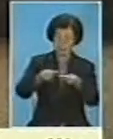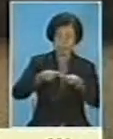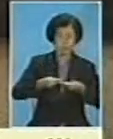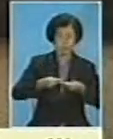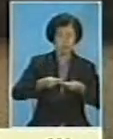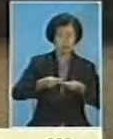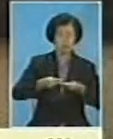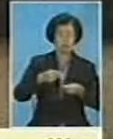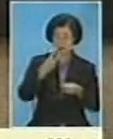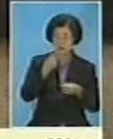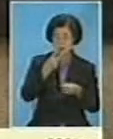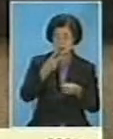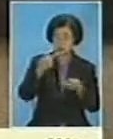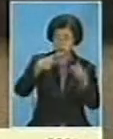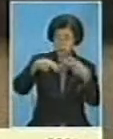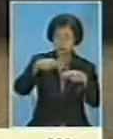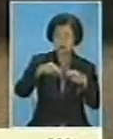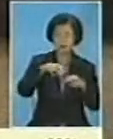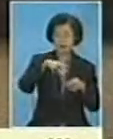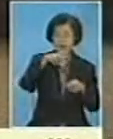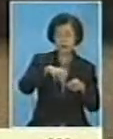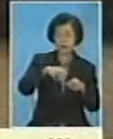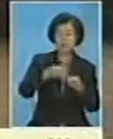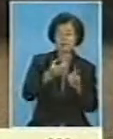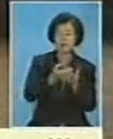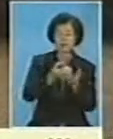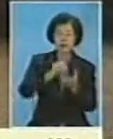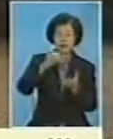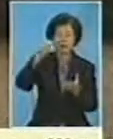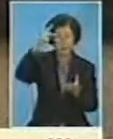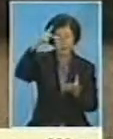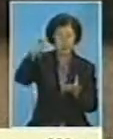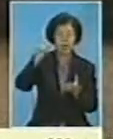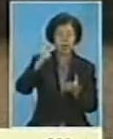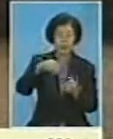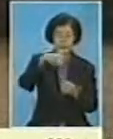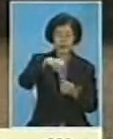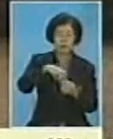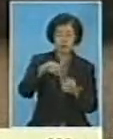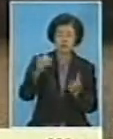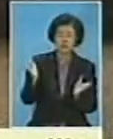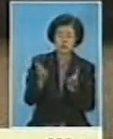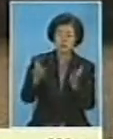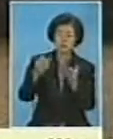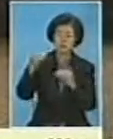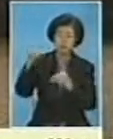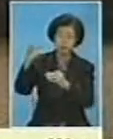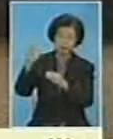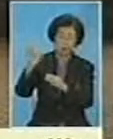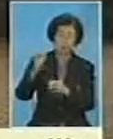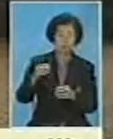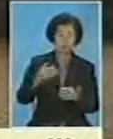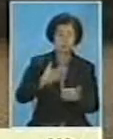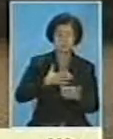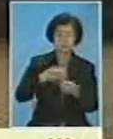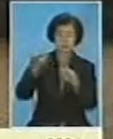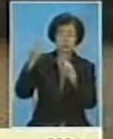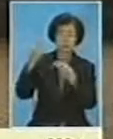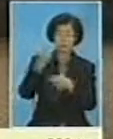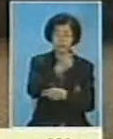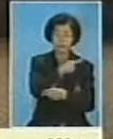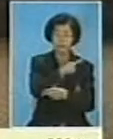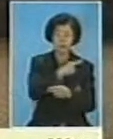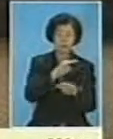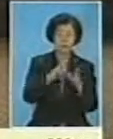รัพย์สินทางปัญญาและกรมส่งเสริมการส่งออกทำให้ผมไม่ได้ดูแลรับผิดชอบเรื่องข้าวอีกเลย